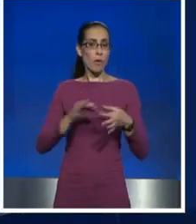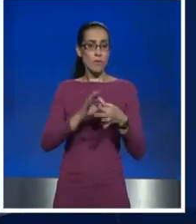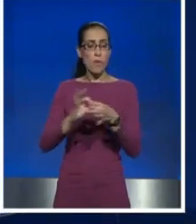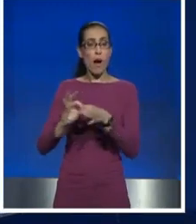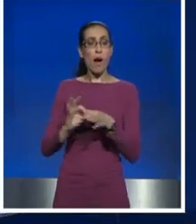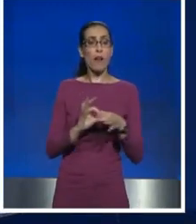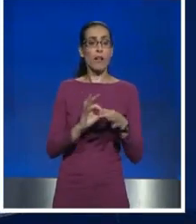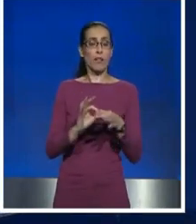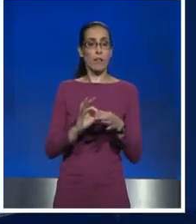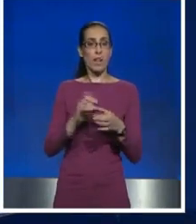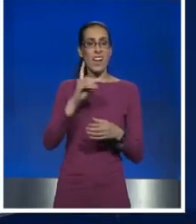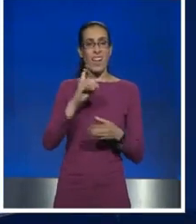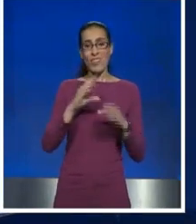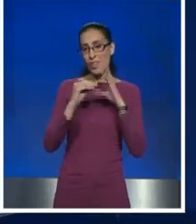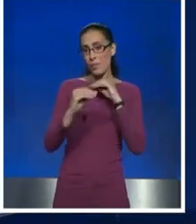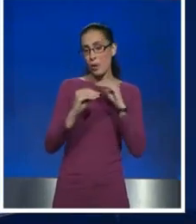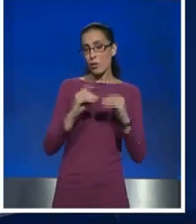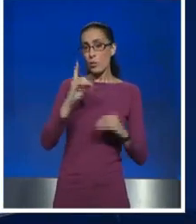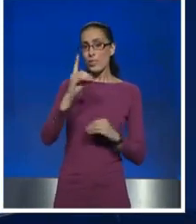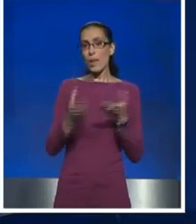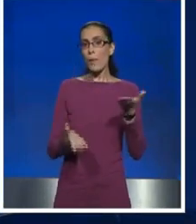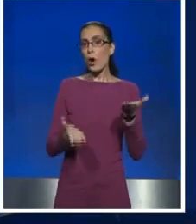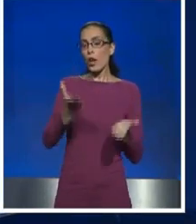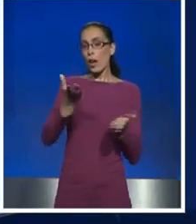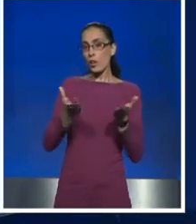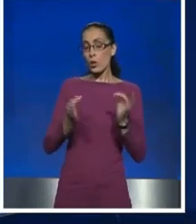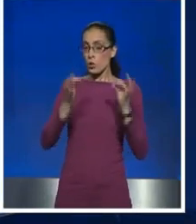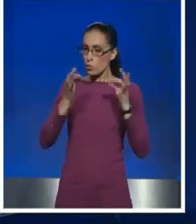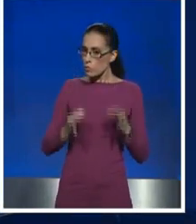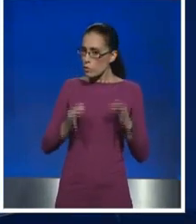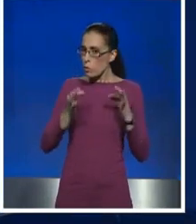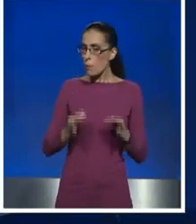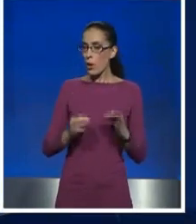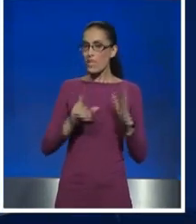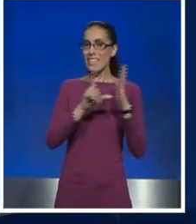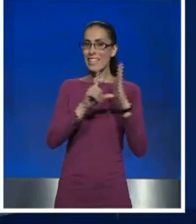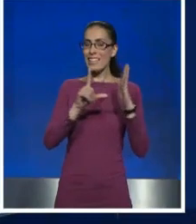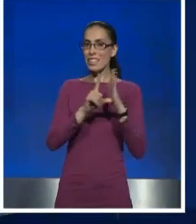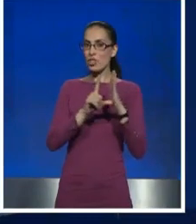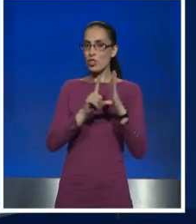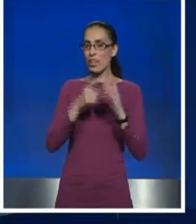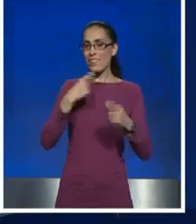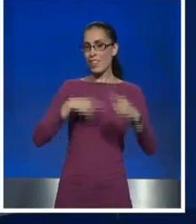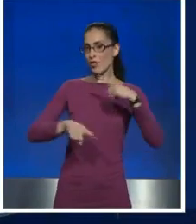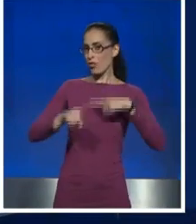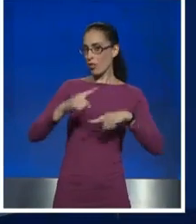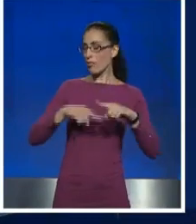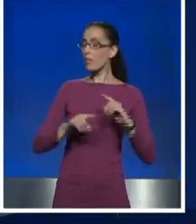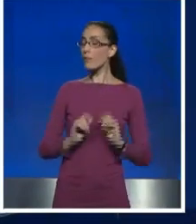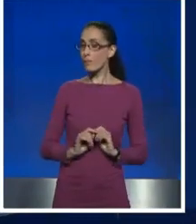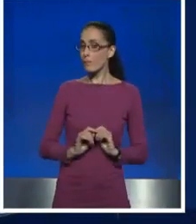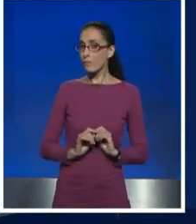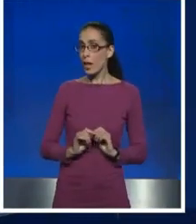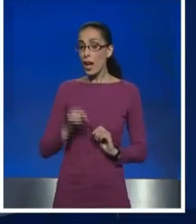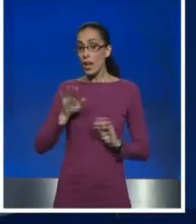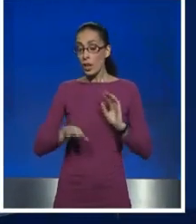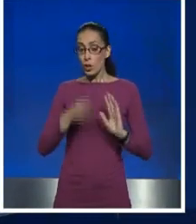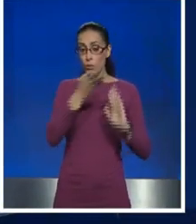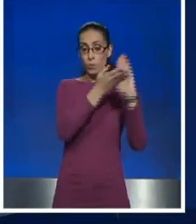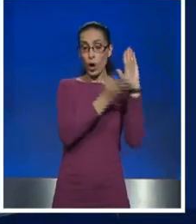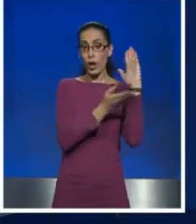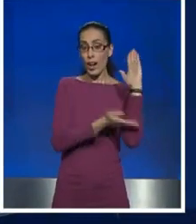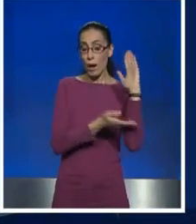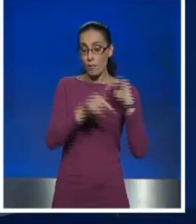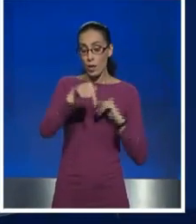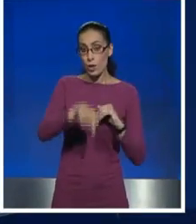dibattitu demokratiku skont kif titlob il-liġi tax-xandir, kieku lilna f'dan il-programm jarawna